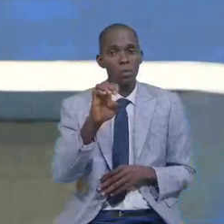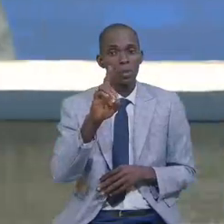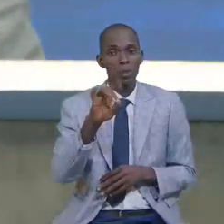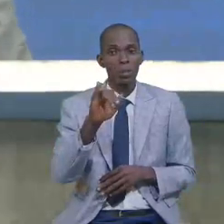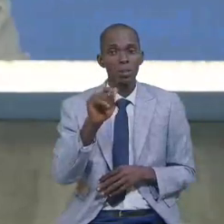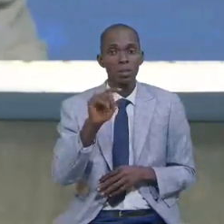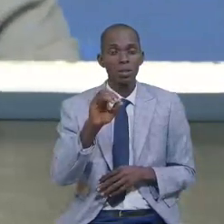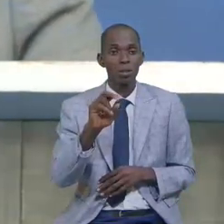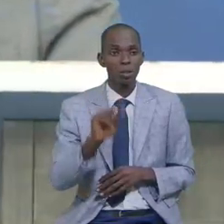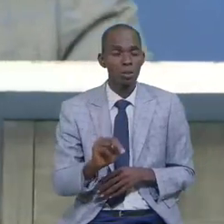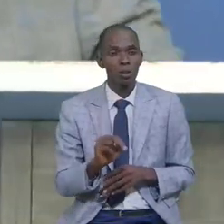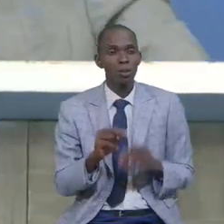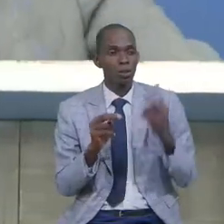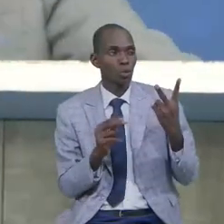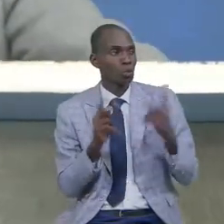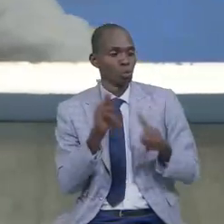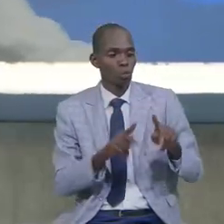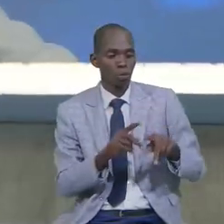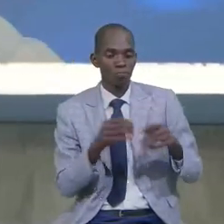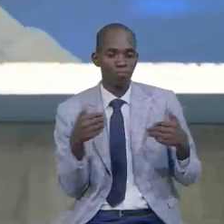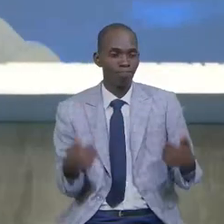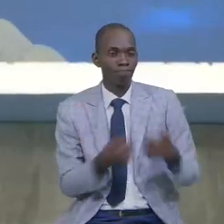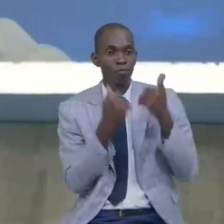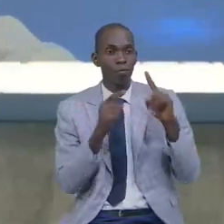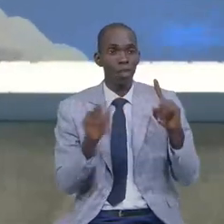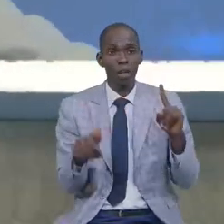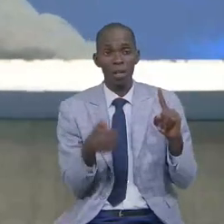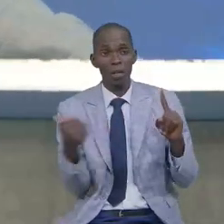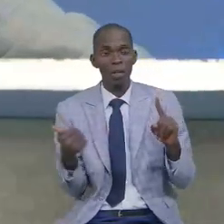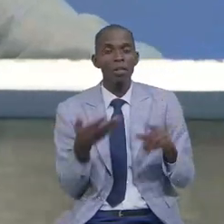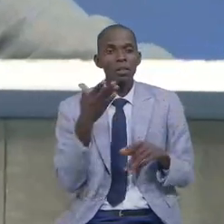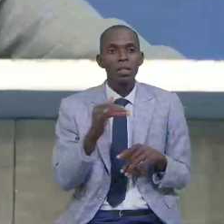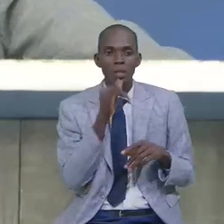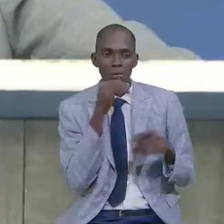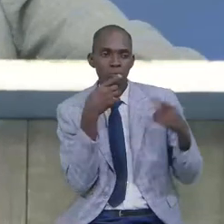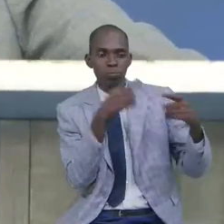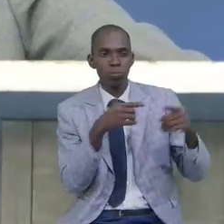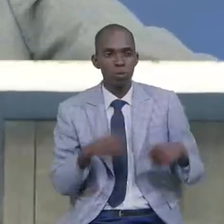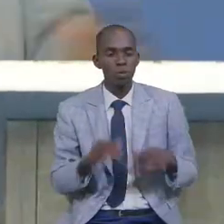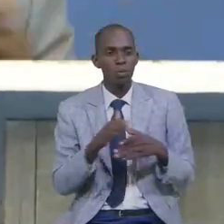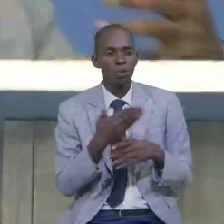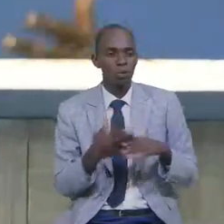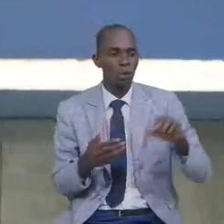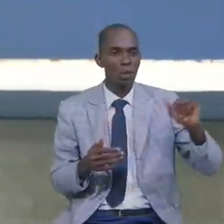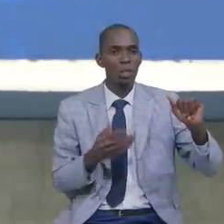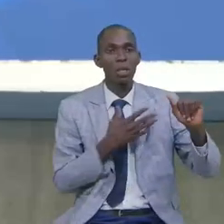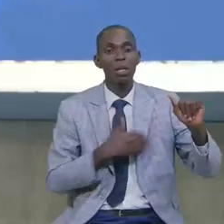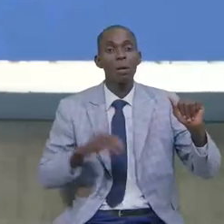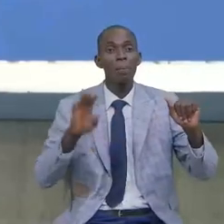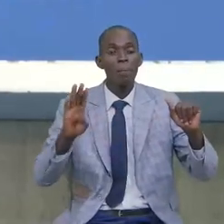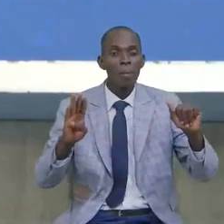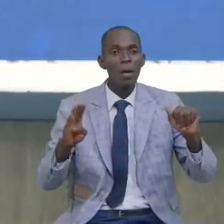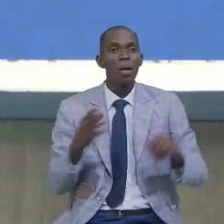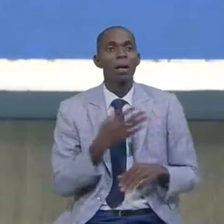sont opposées l'un à l'autre. Il y a un conflit entre A et B. Et ils